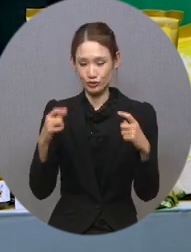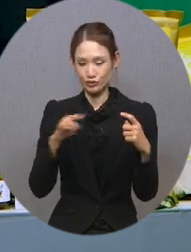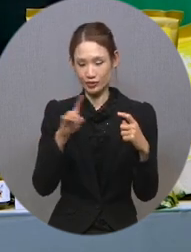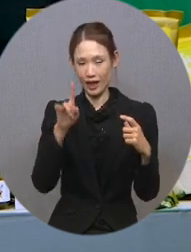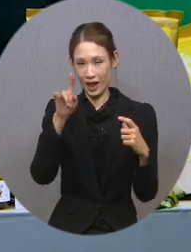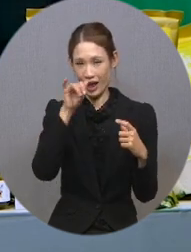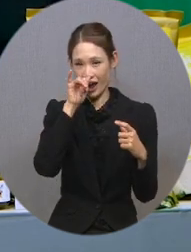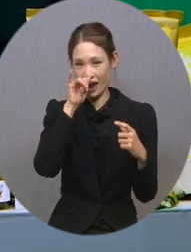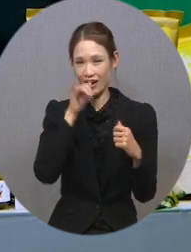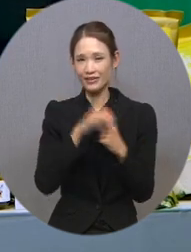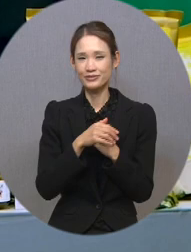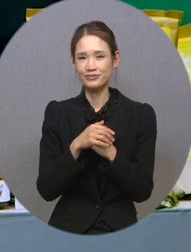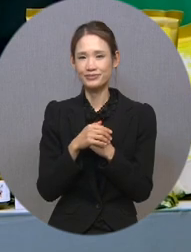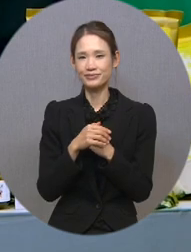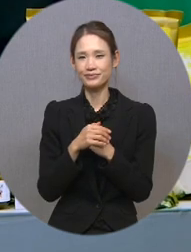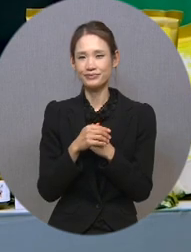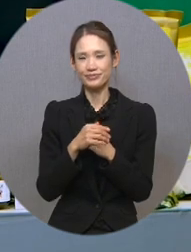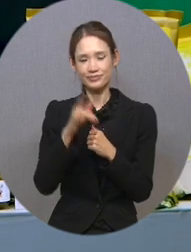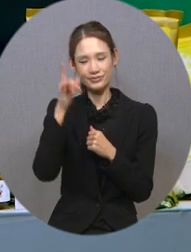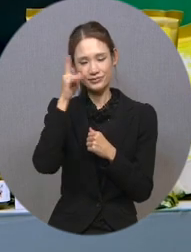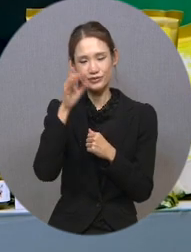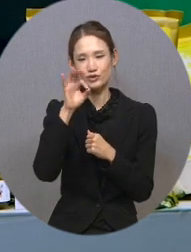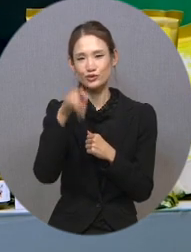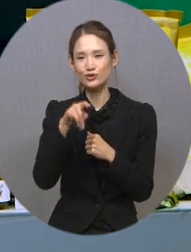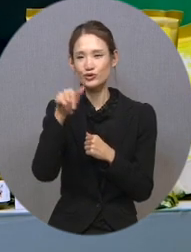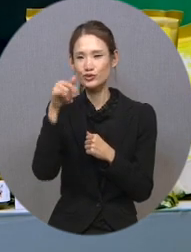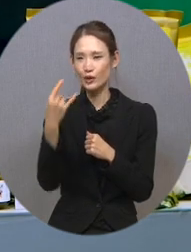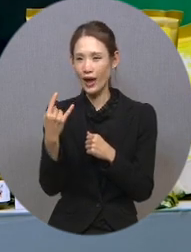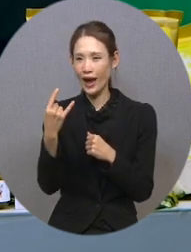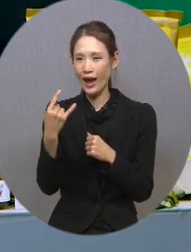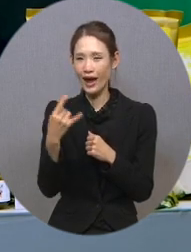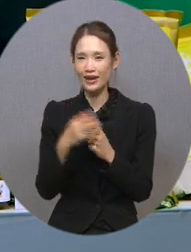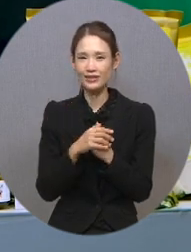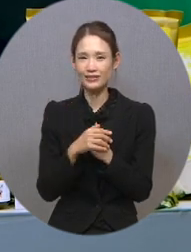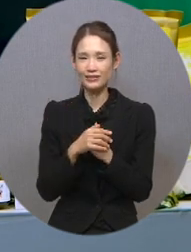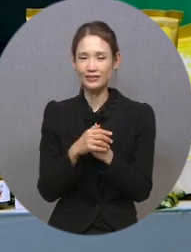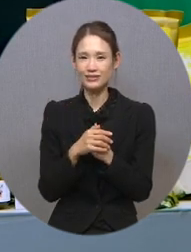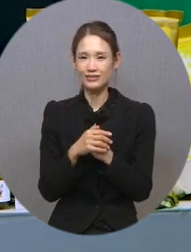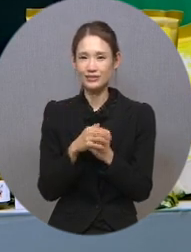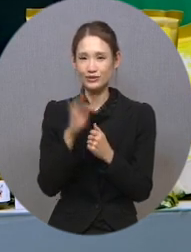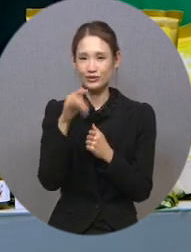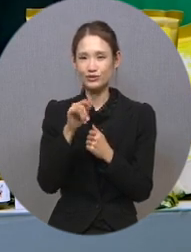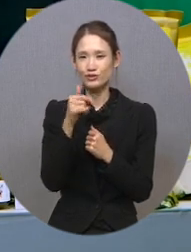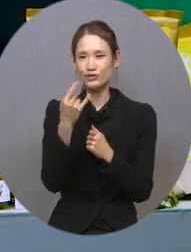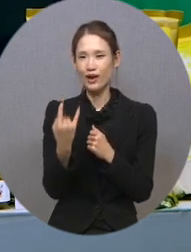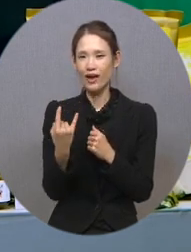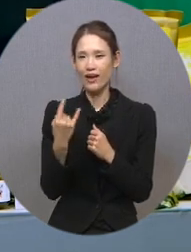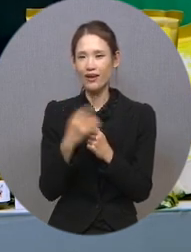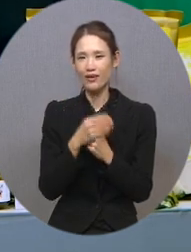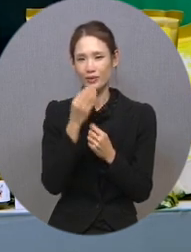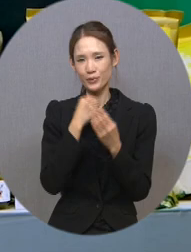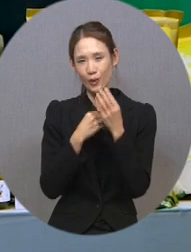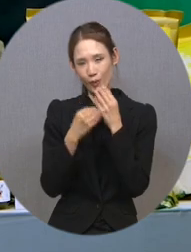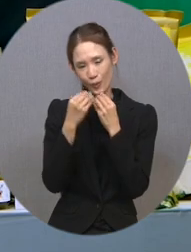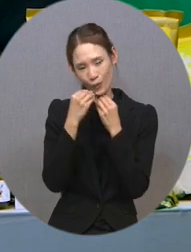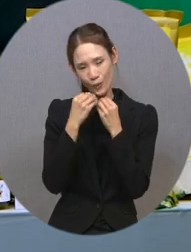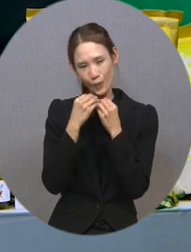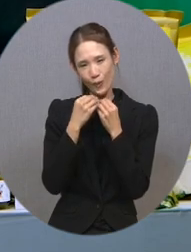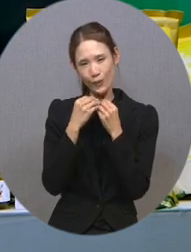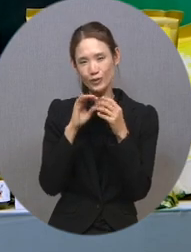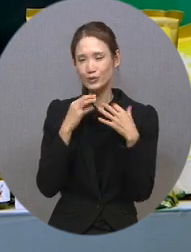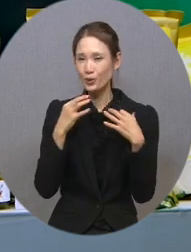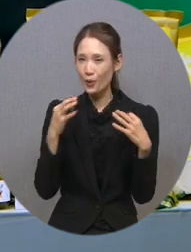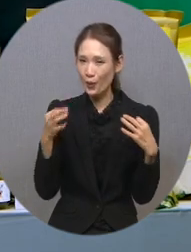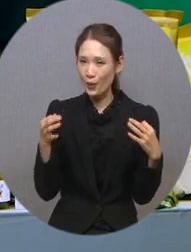있잖아요. 네네. 거기에서 이 한우 육회를 그렇게. 육회! 네, 한우 육회 먹고